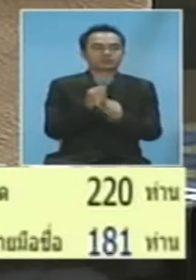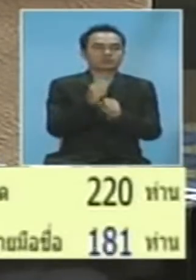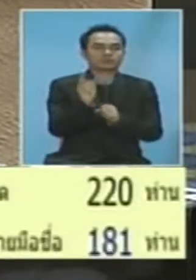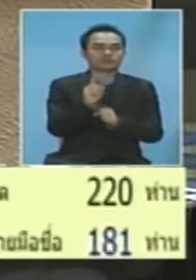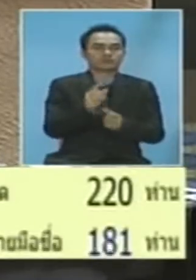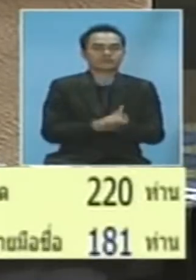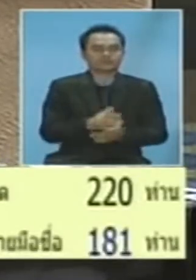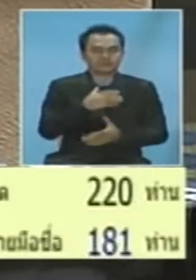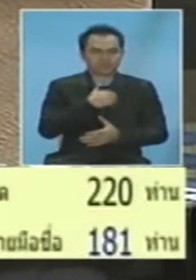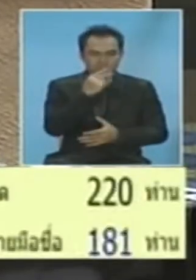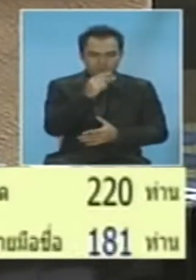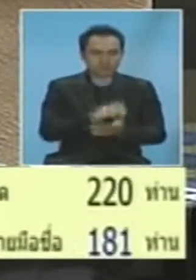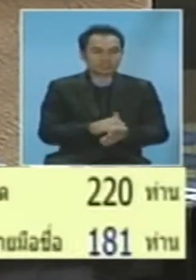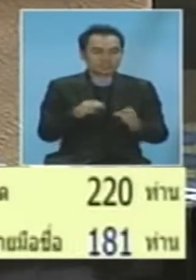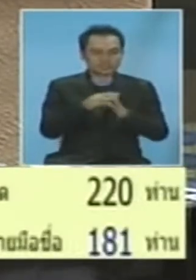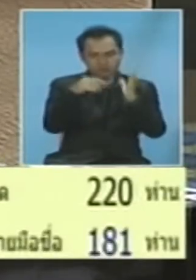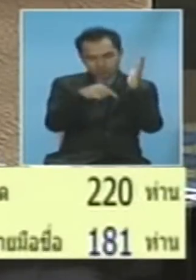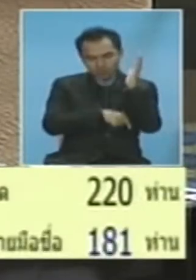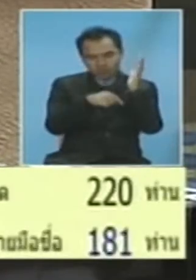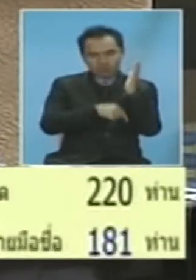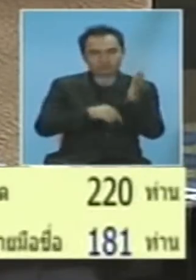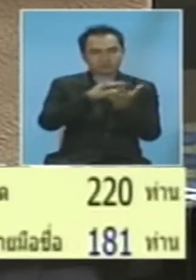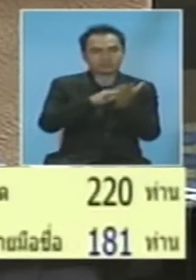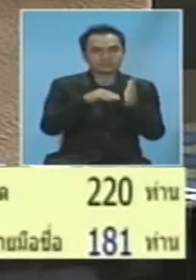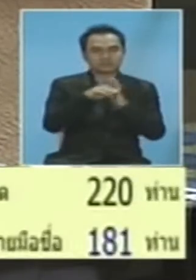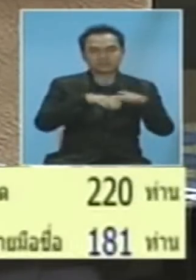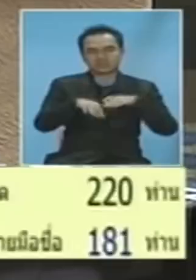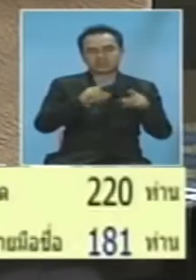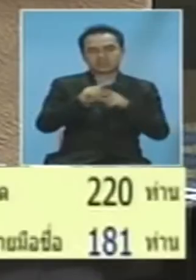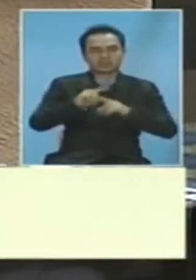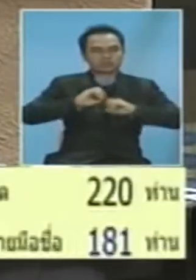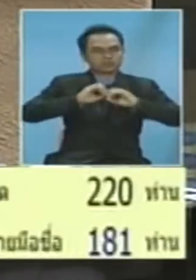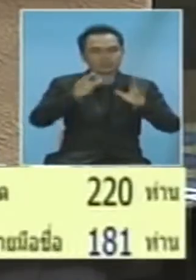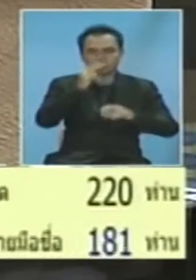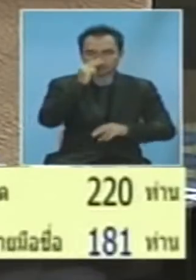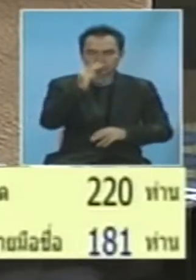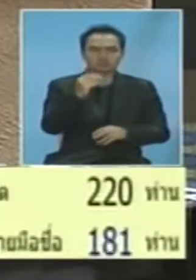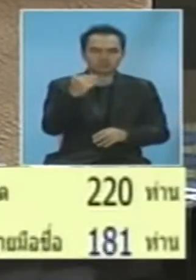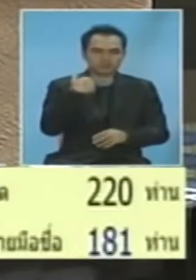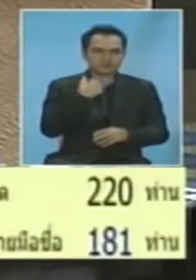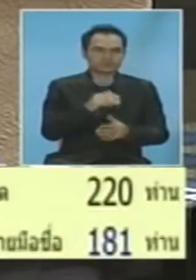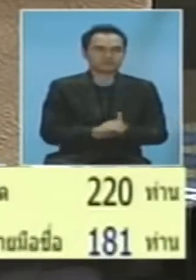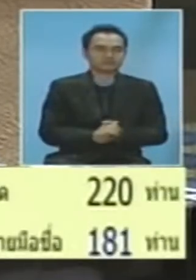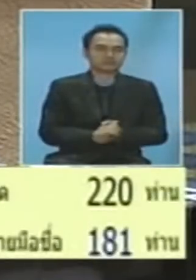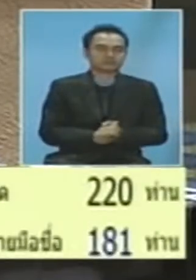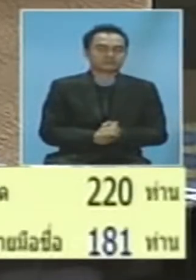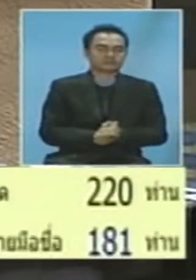เป็นการจับทุจริตเชิงนโยบายที่เห็นได้ชัดเจนที่สุดเท่าที่ประเท